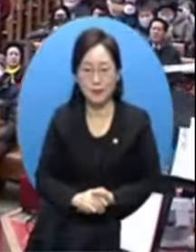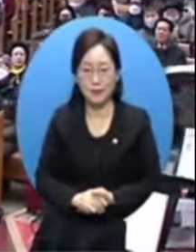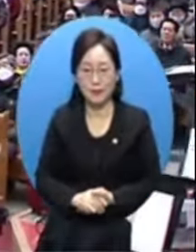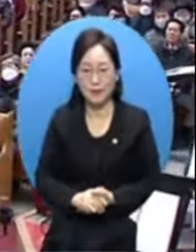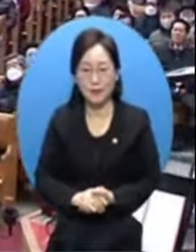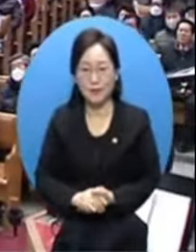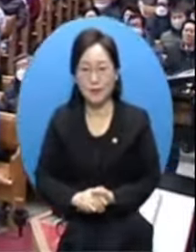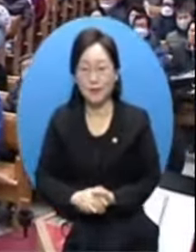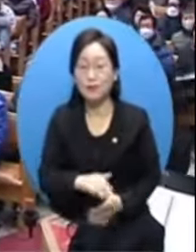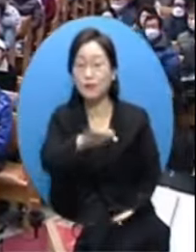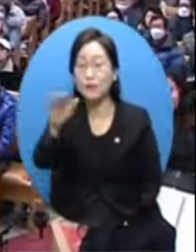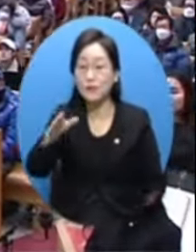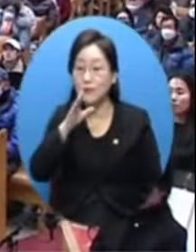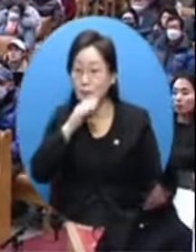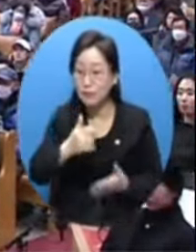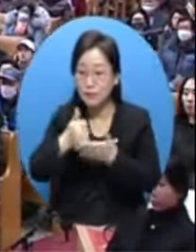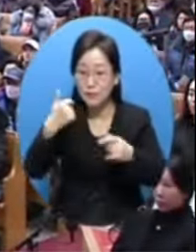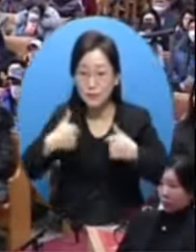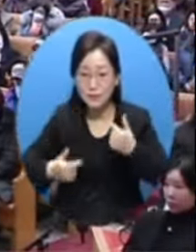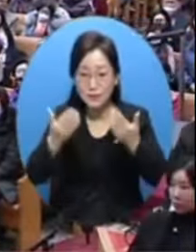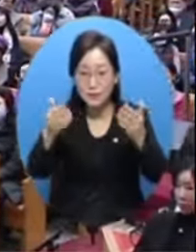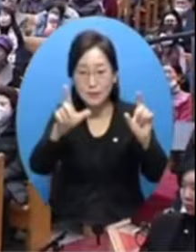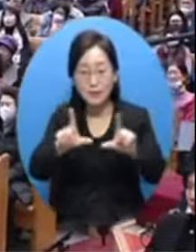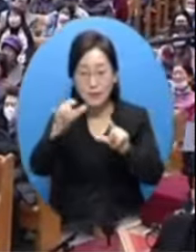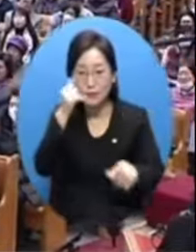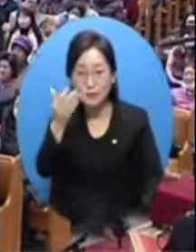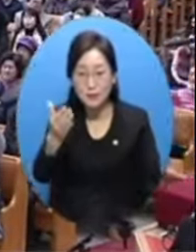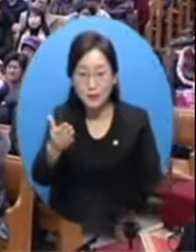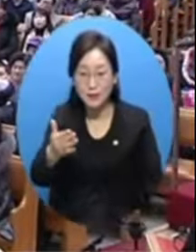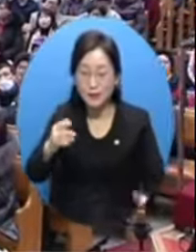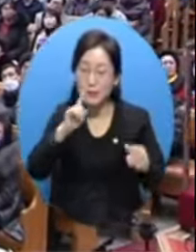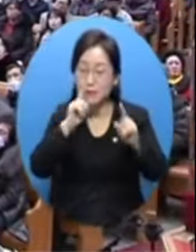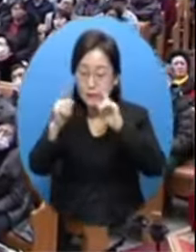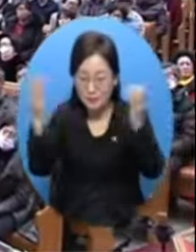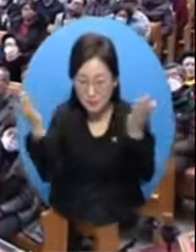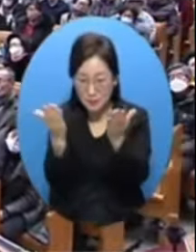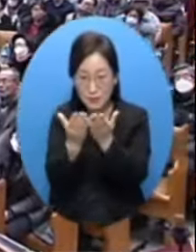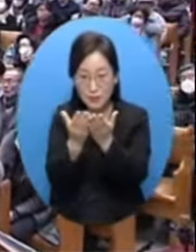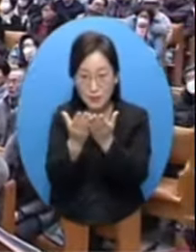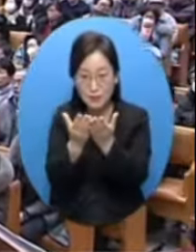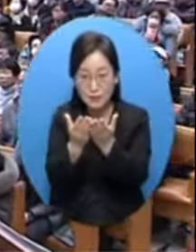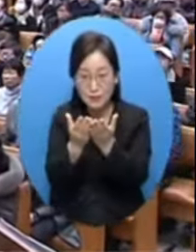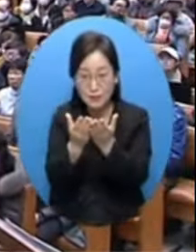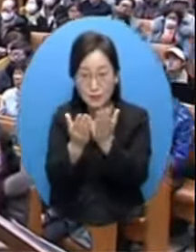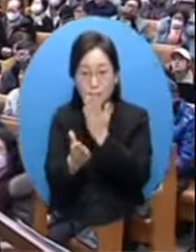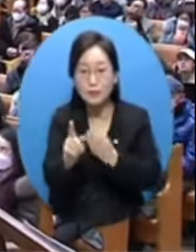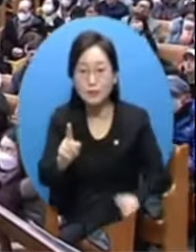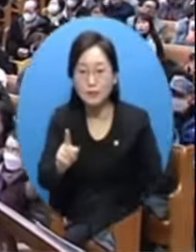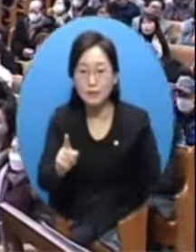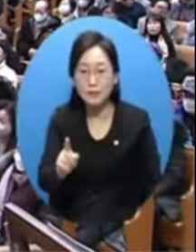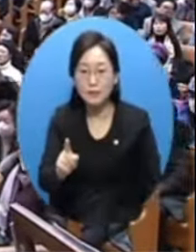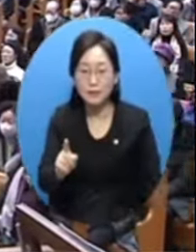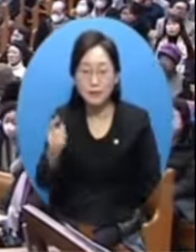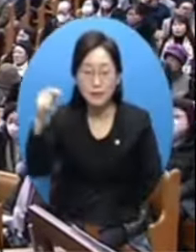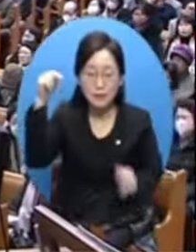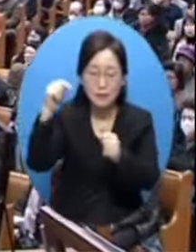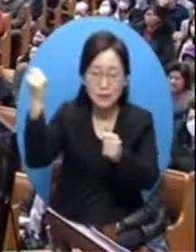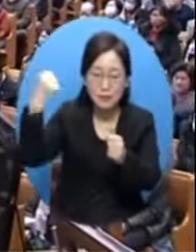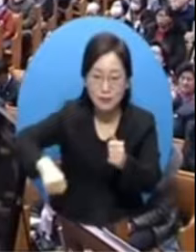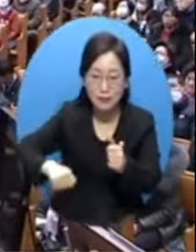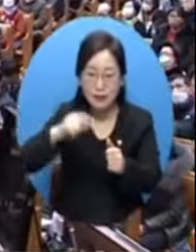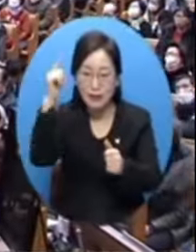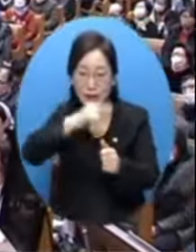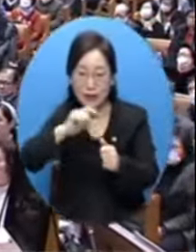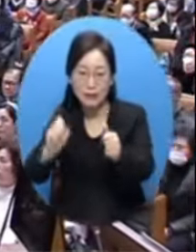우리가 정말 주님을 기쁘시게 하는 삶을 살아가고 있는지 말 살아가고 있는지 혹시 주님의을 거역하고 악인의 길을 가고